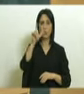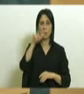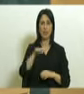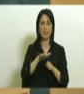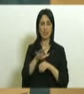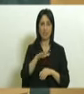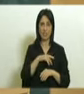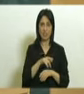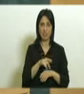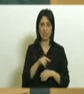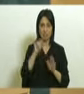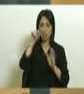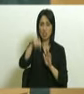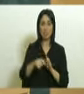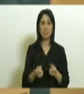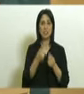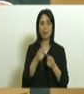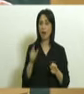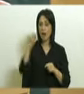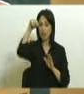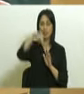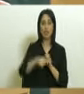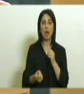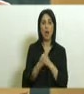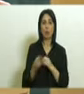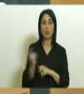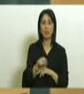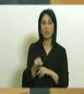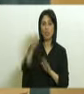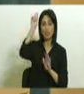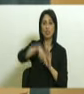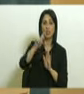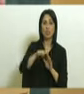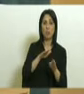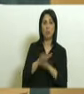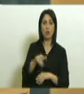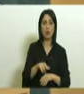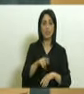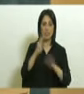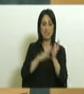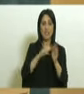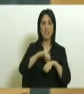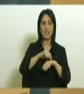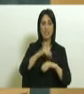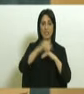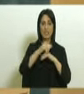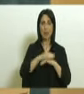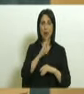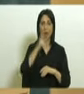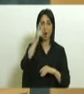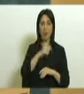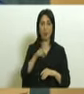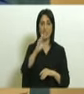სავსე. და კითხვას ერთმანეთს რატო არ უსვათ, ეს ხალხი აქ როგორ შემოვიდა? რა უნდა დამხალს აქ მიზანი რა ქონდა? ქალბატონი